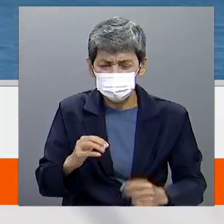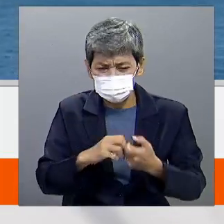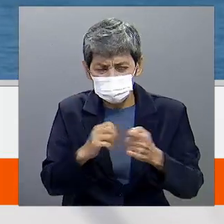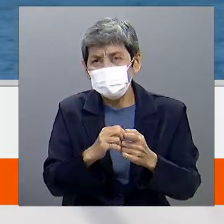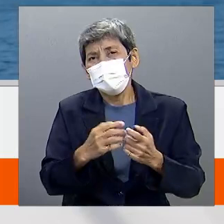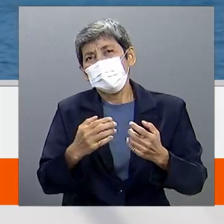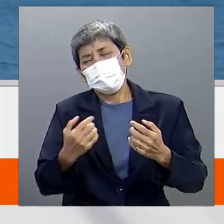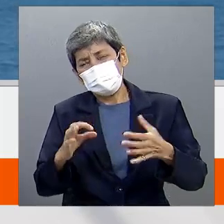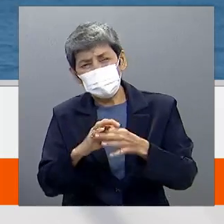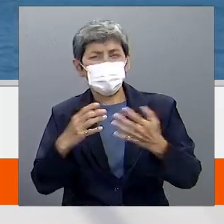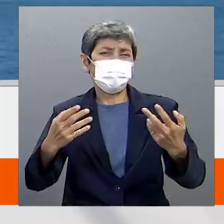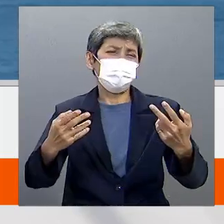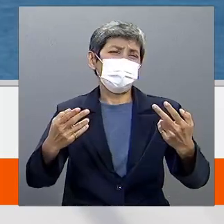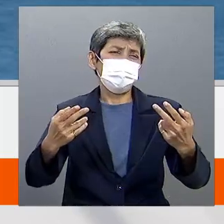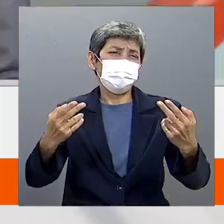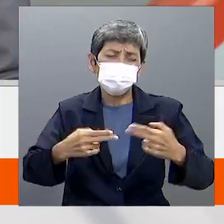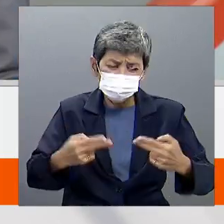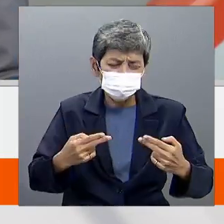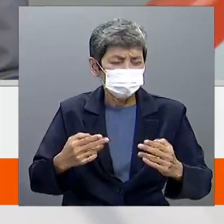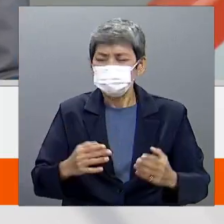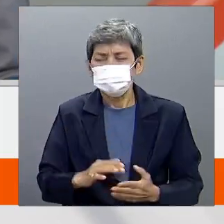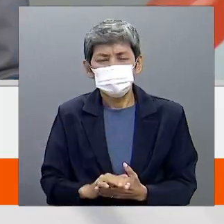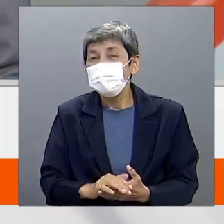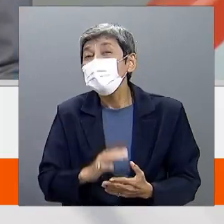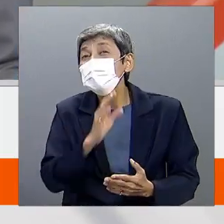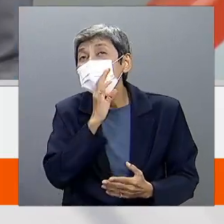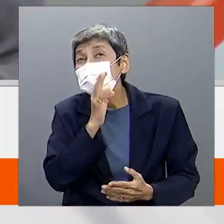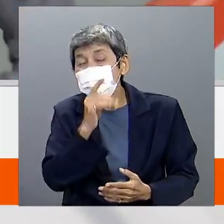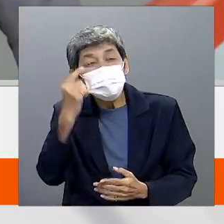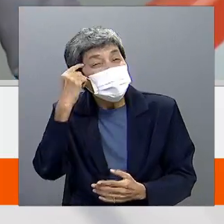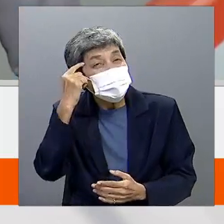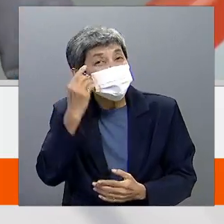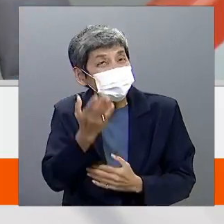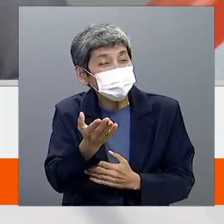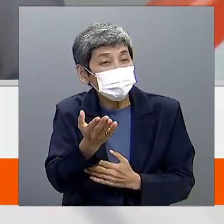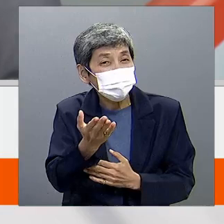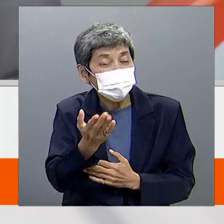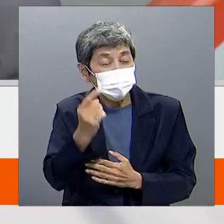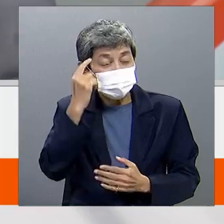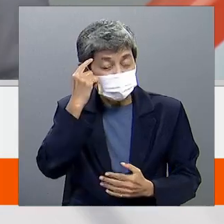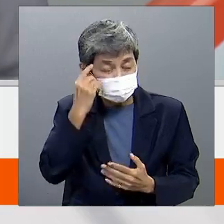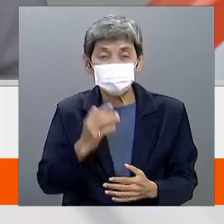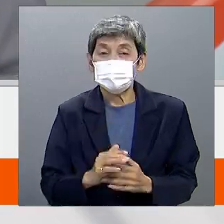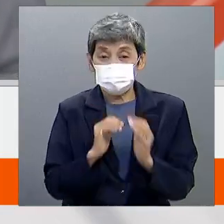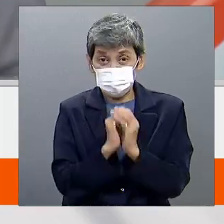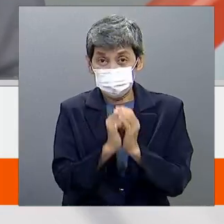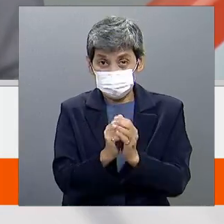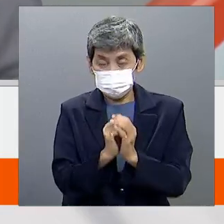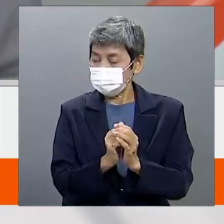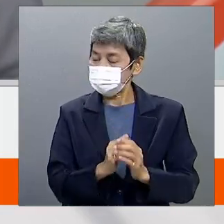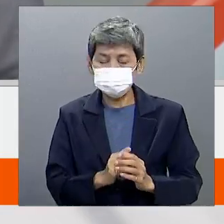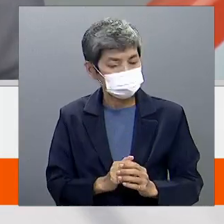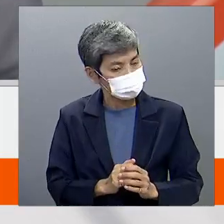ของการสงคราม ค่ะเท่ากับว่าคุณภัยจิตประเมินว่า เศรษฐกิจแน่นอน ในขณะที่จีนกำลังบอบช้ำจากโควิด